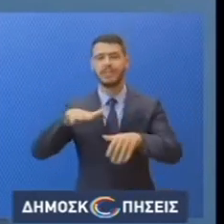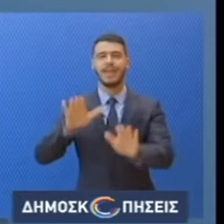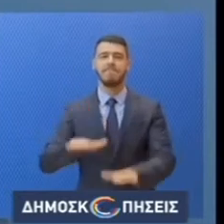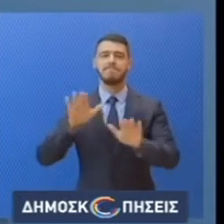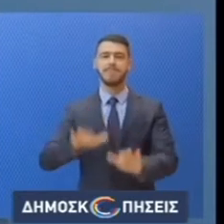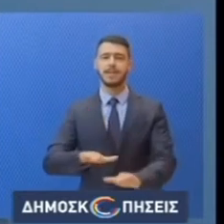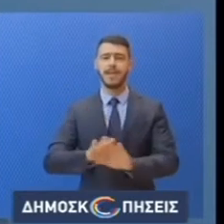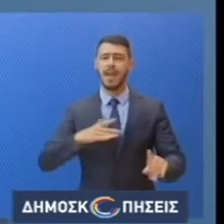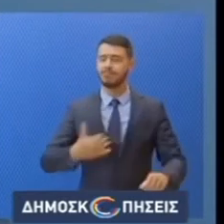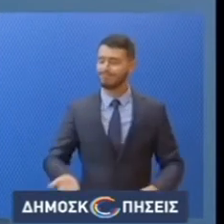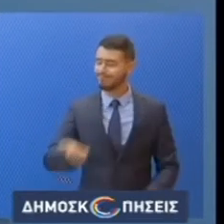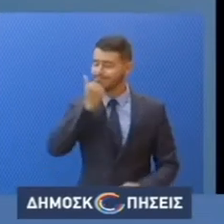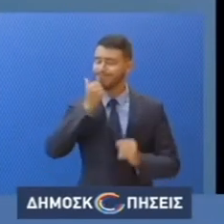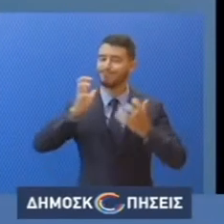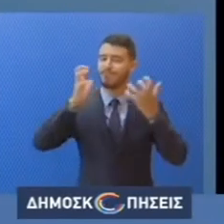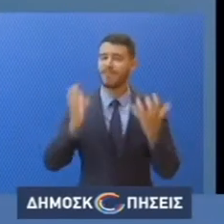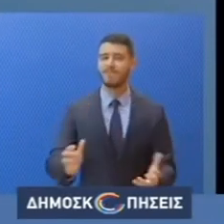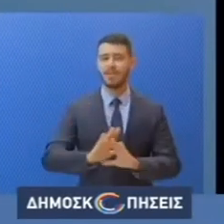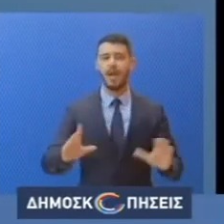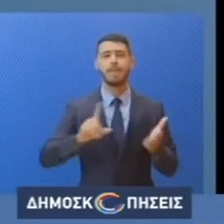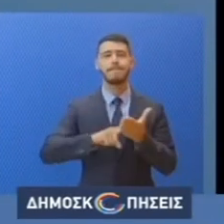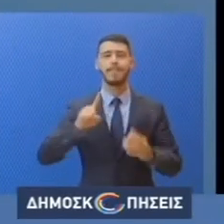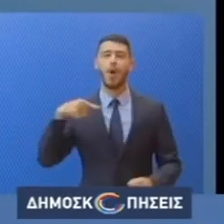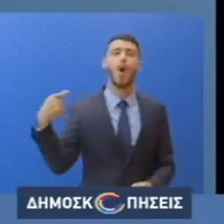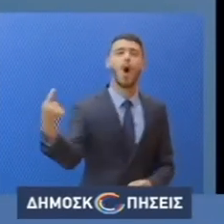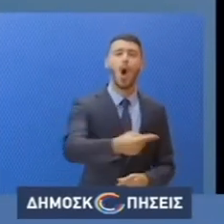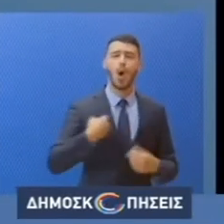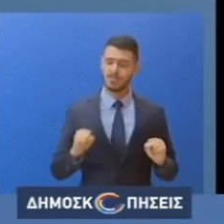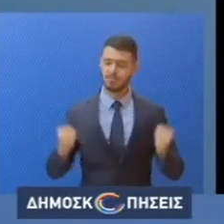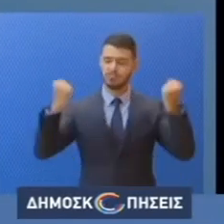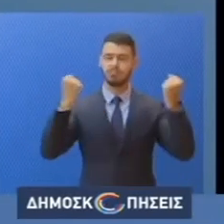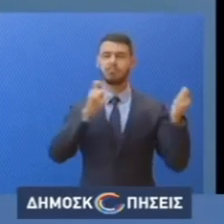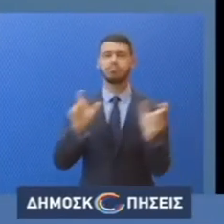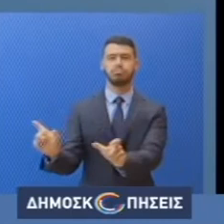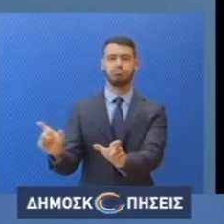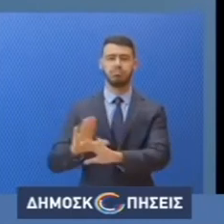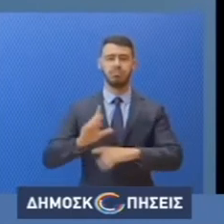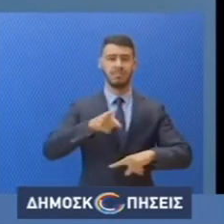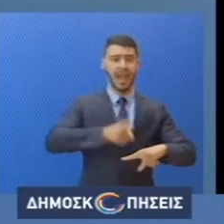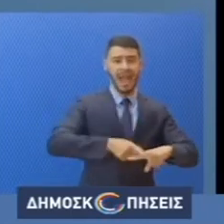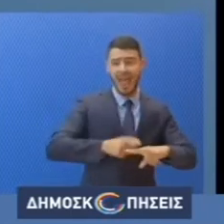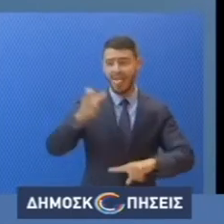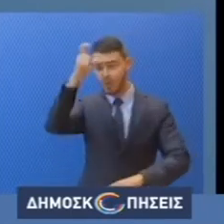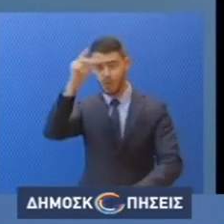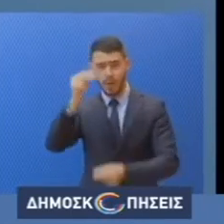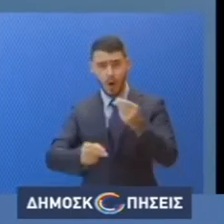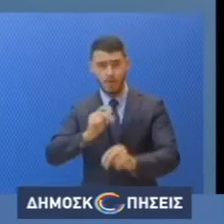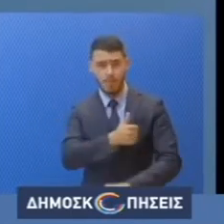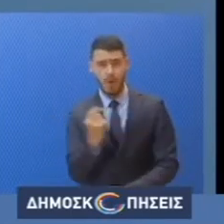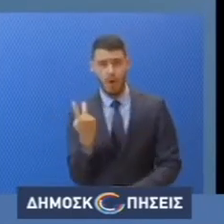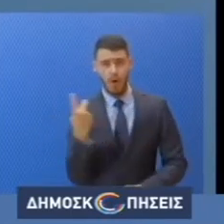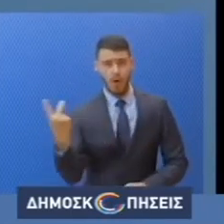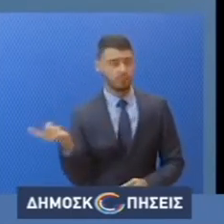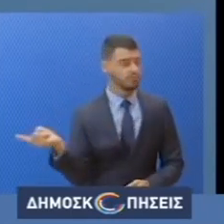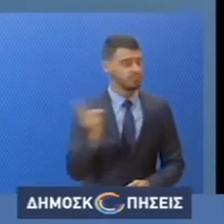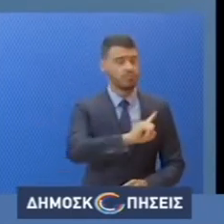αυτό οφείλει να αντιδράσει η παγκόσμια κοινότητα. Το ζήτημα δεν είναι ελληνοτουρκικό, αλλά παγκόσμιο. Και αυτήν τη